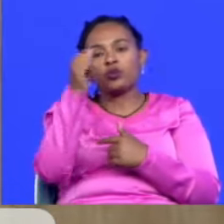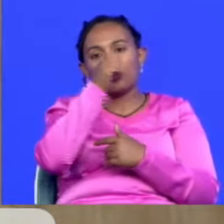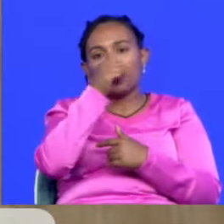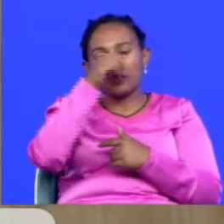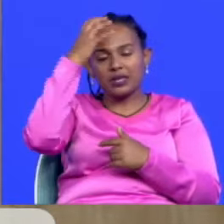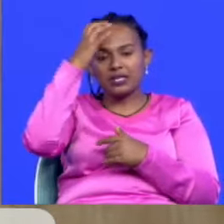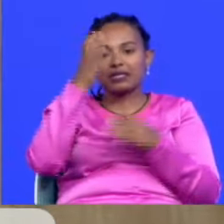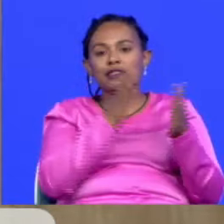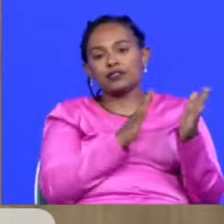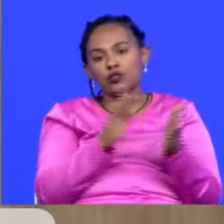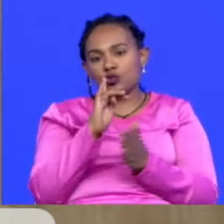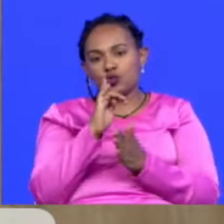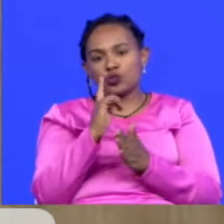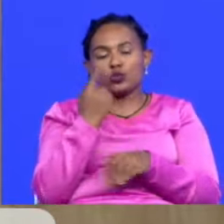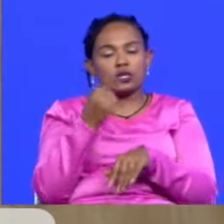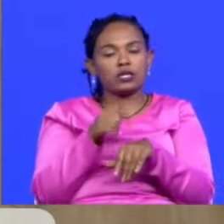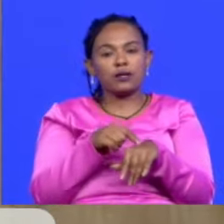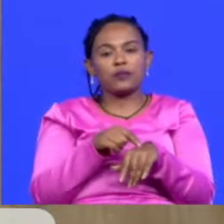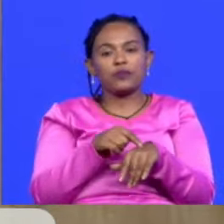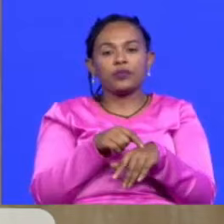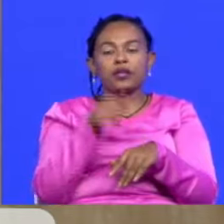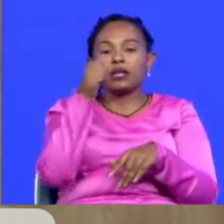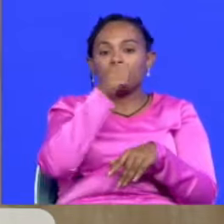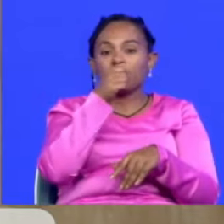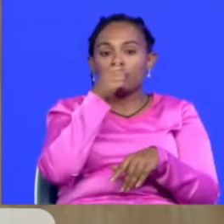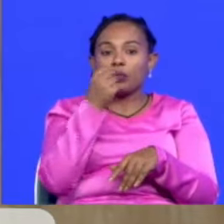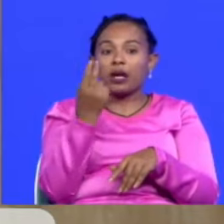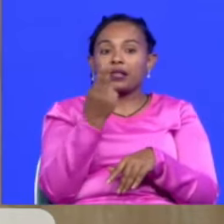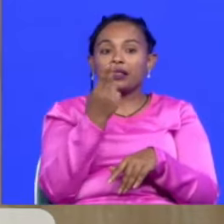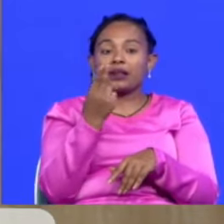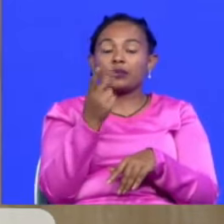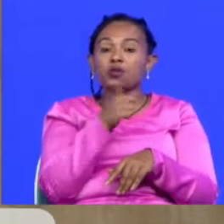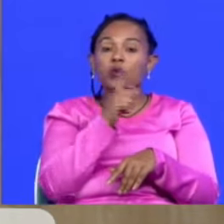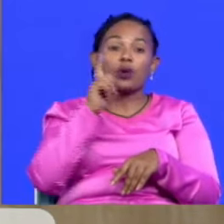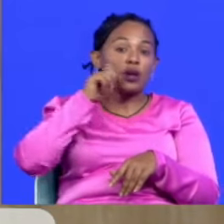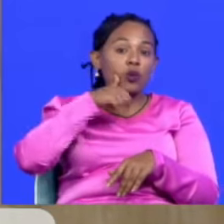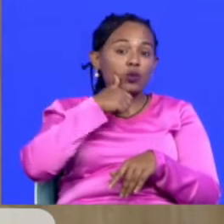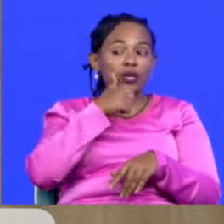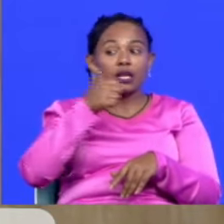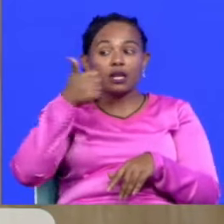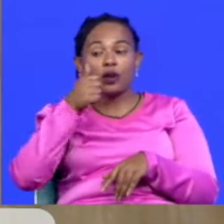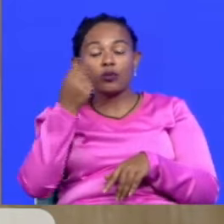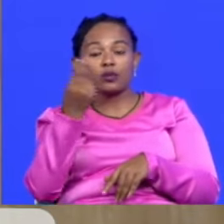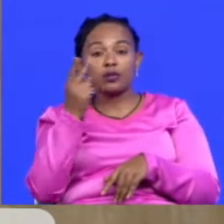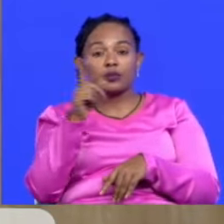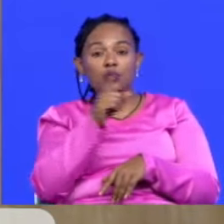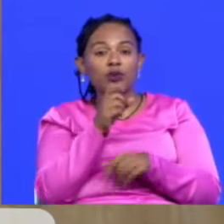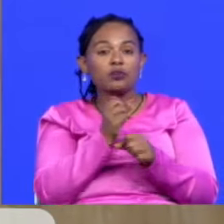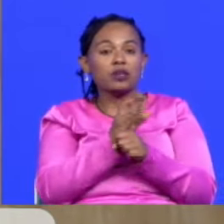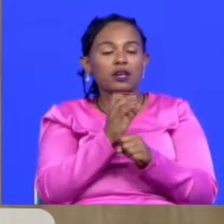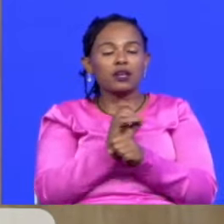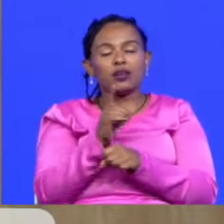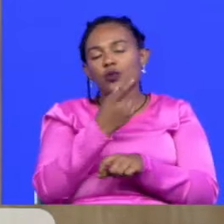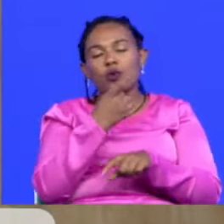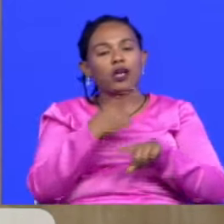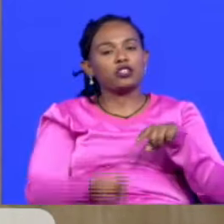ለጋራ ጥቅም በጋራ መስራት ኢትዮጵያ ጥቅም ሲሆን ነውር፣ የሌላው ጥቅም ሲሆን ትክክል ሊሆን ግን አይችልም።